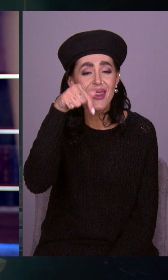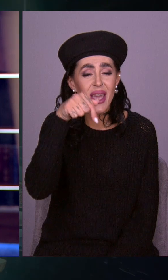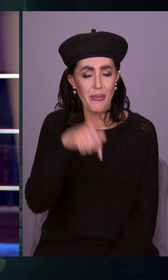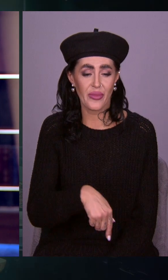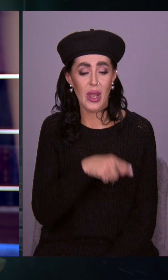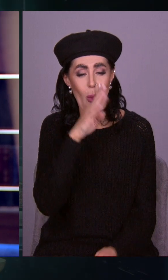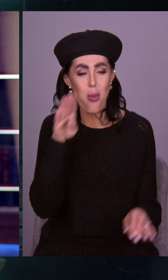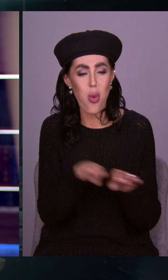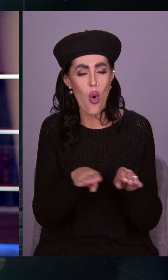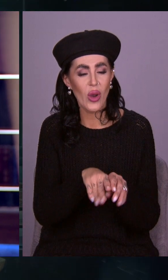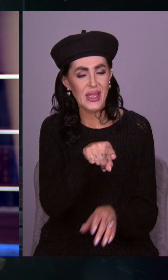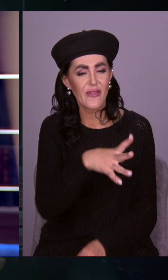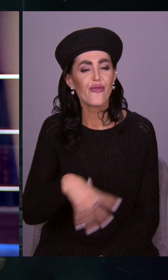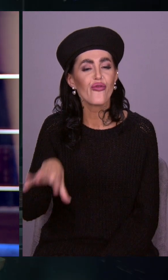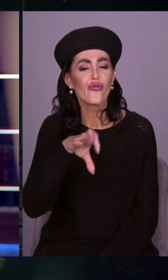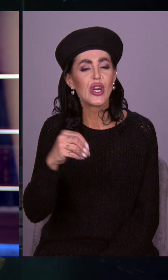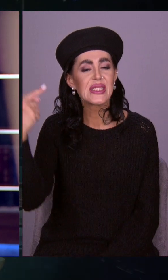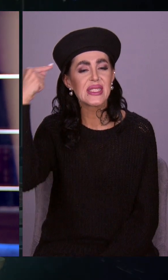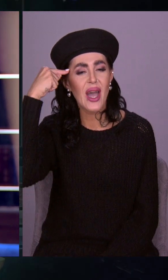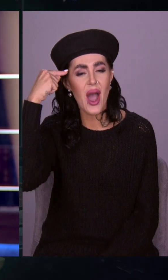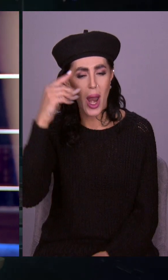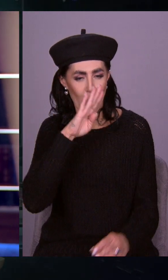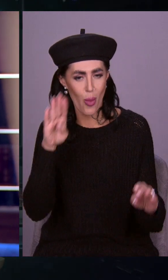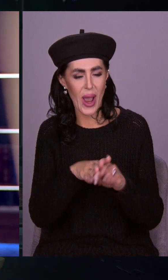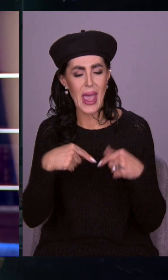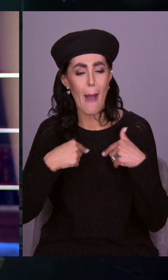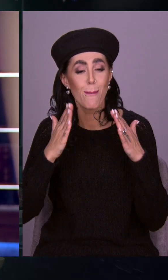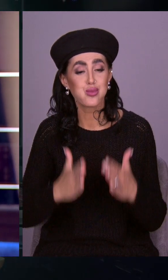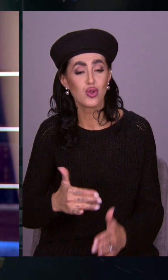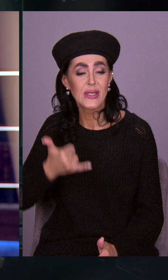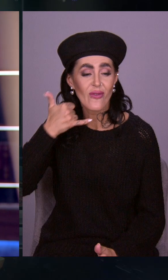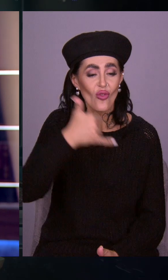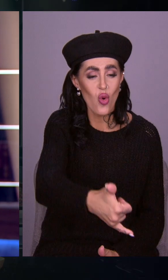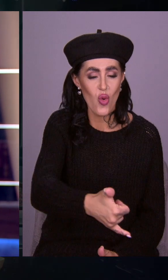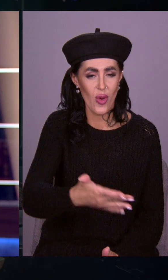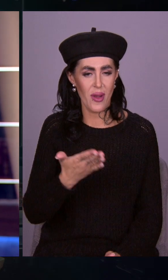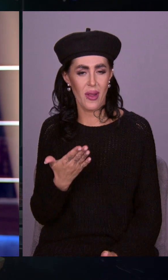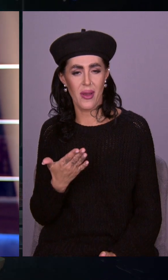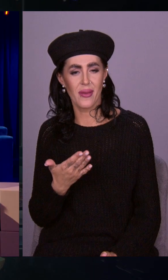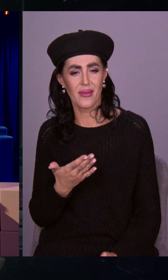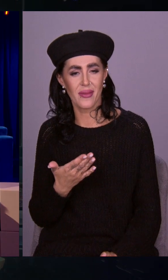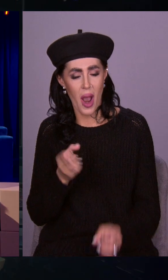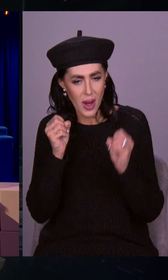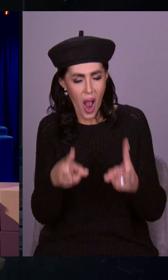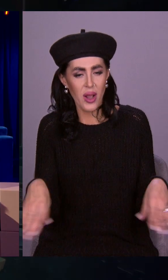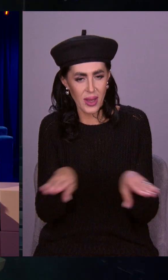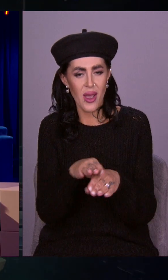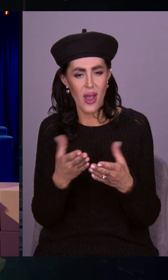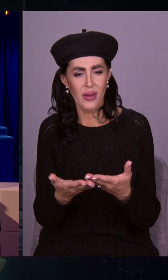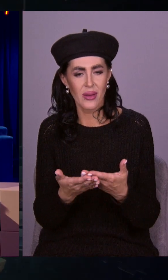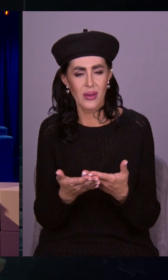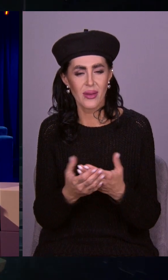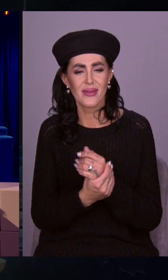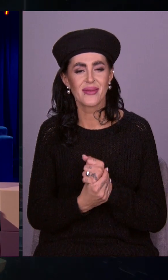ти знала. Таке відчуття, що ти знала, що ми будемо тобі телефонувати, але тут, ну, та просто жребій. Зараз випадуть